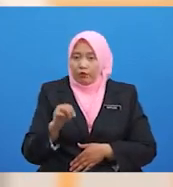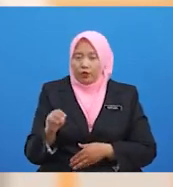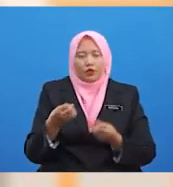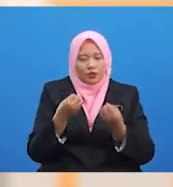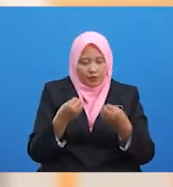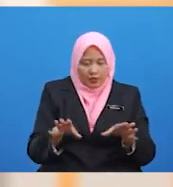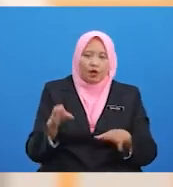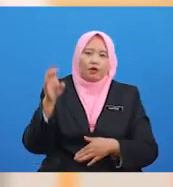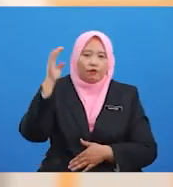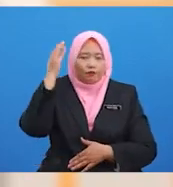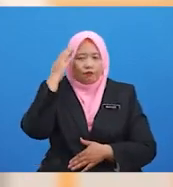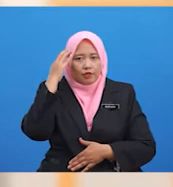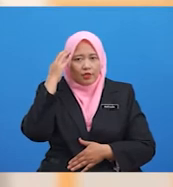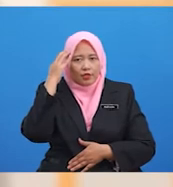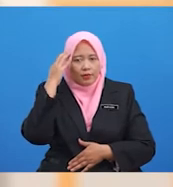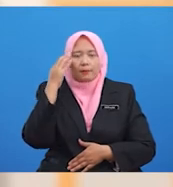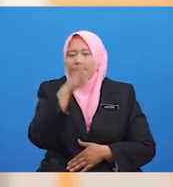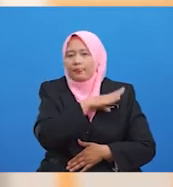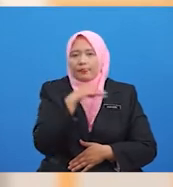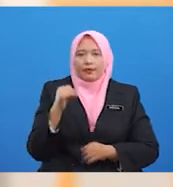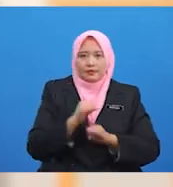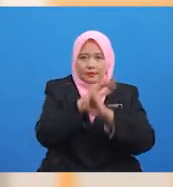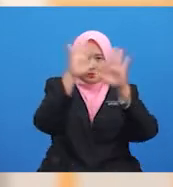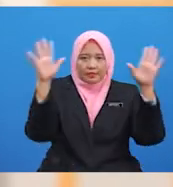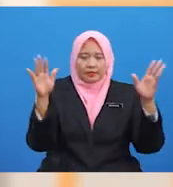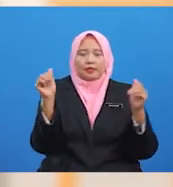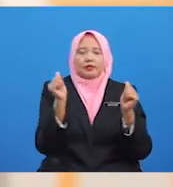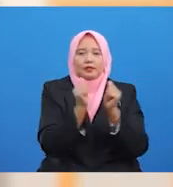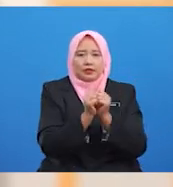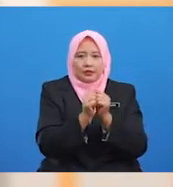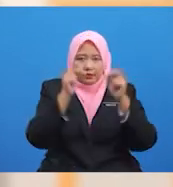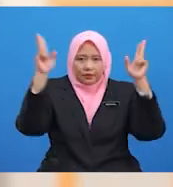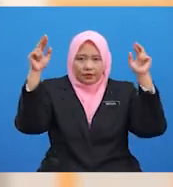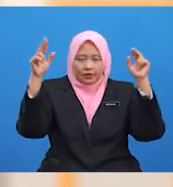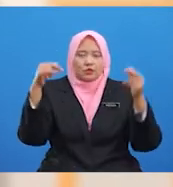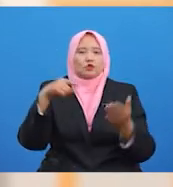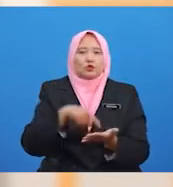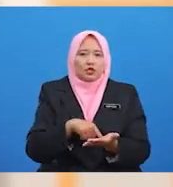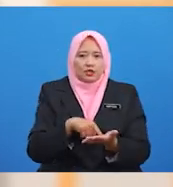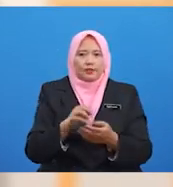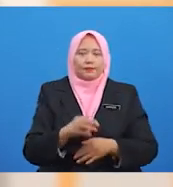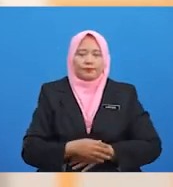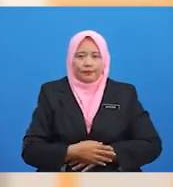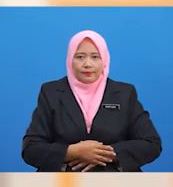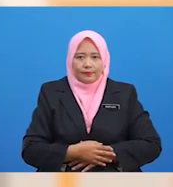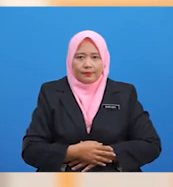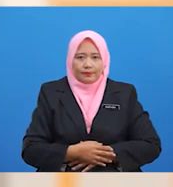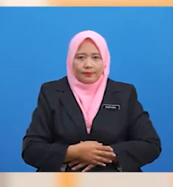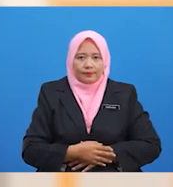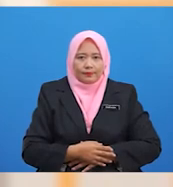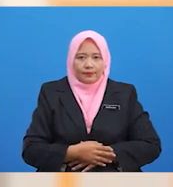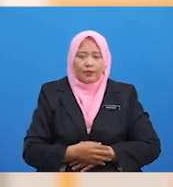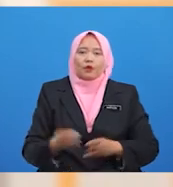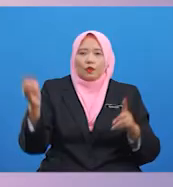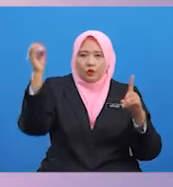sudah semakin faham dan lebih jelas dengan tajuk ini. objektif pembelajaran kita pada